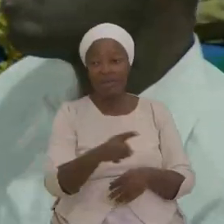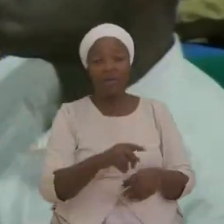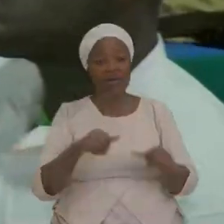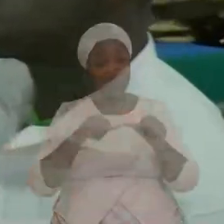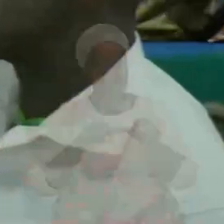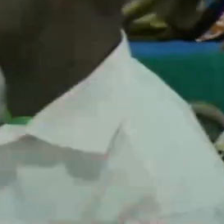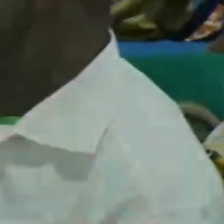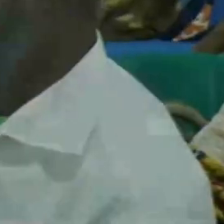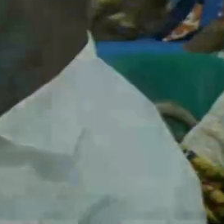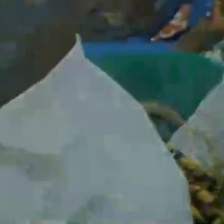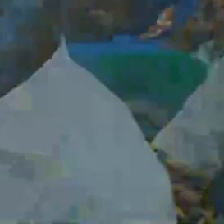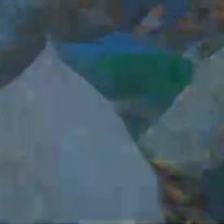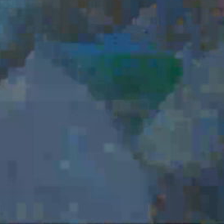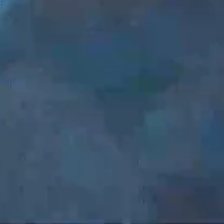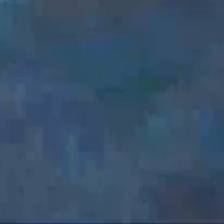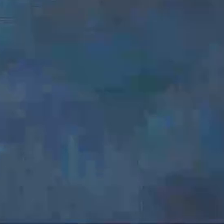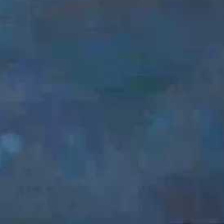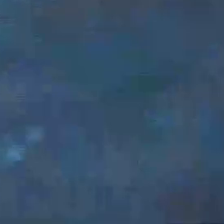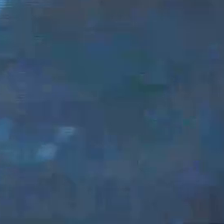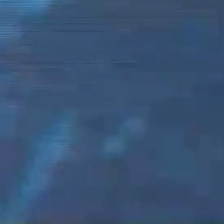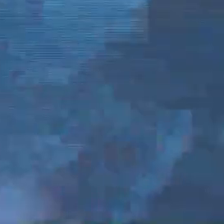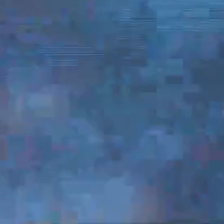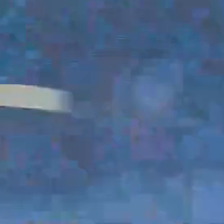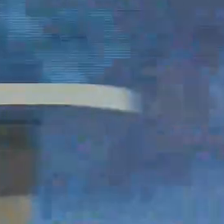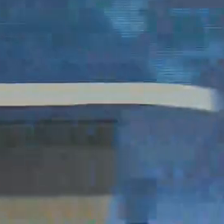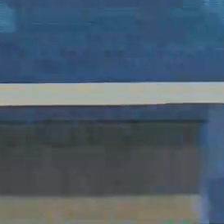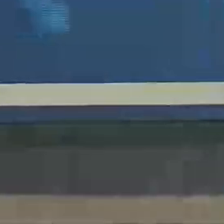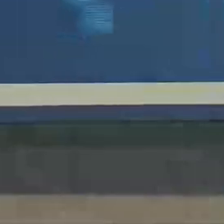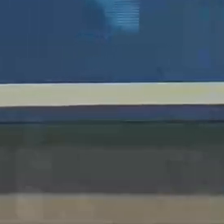si vous demeurez dans ma parole,